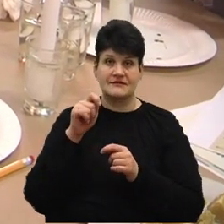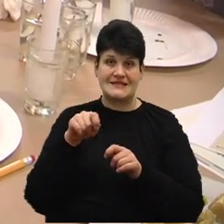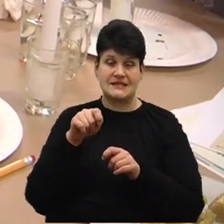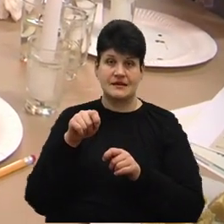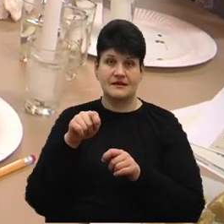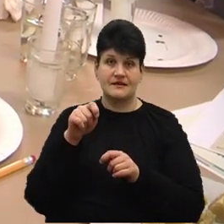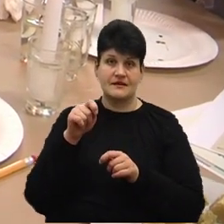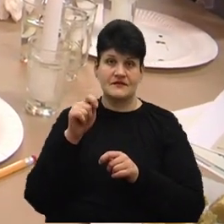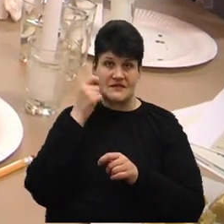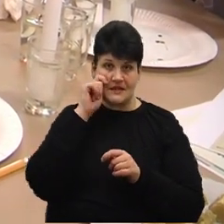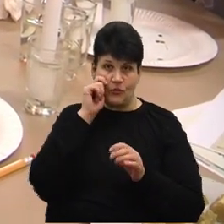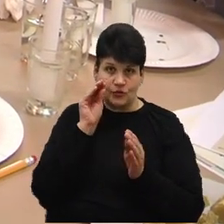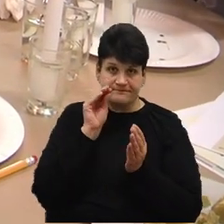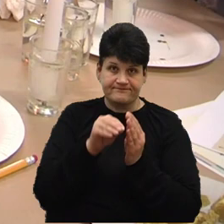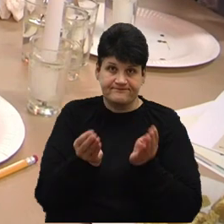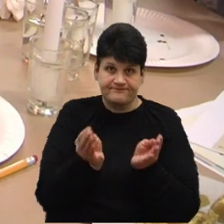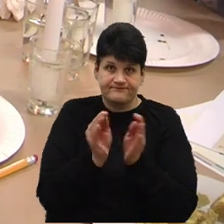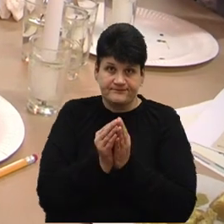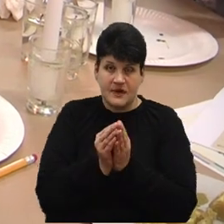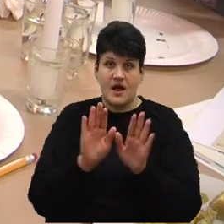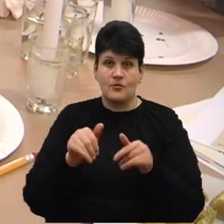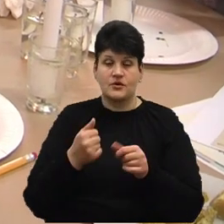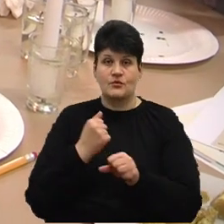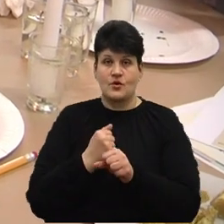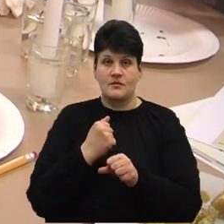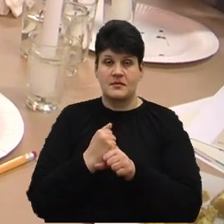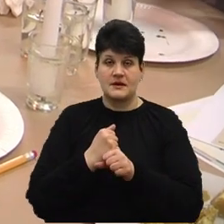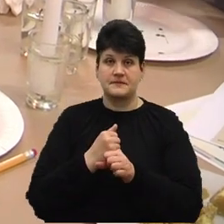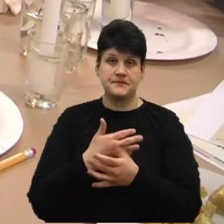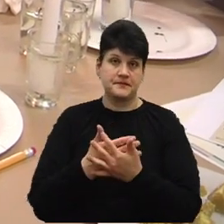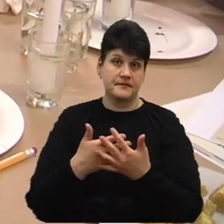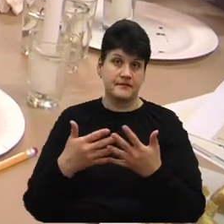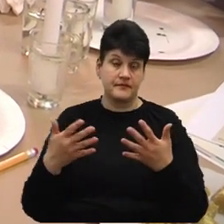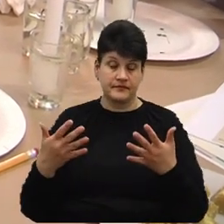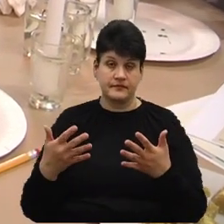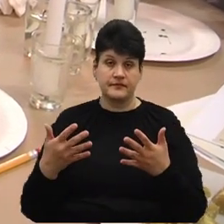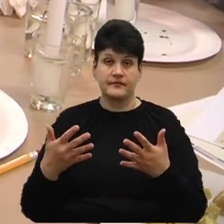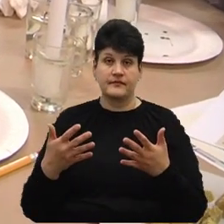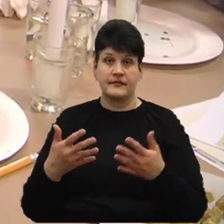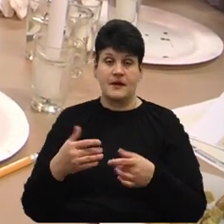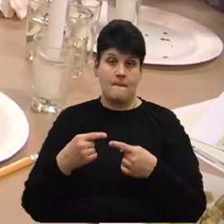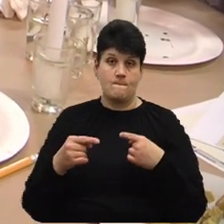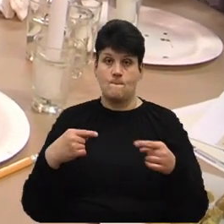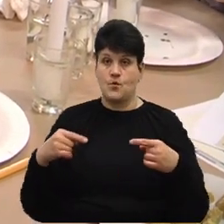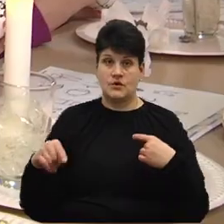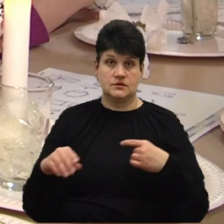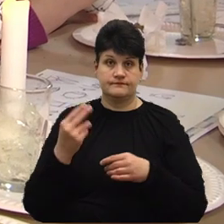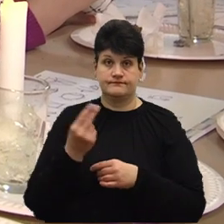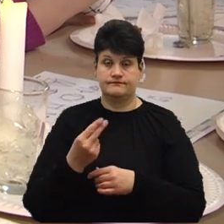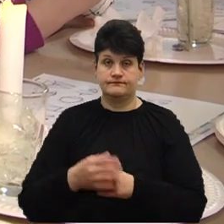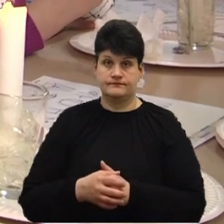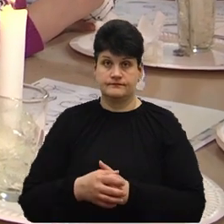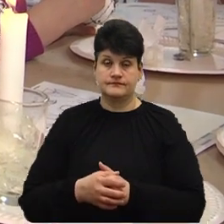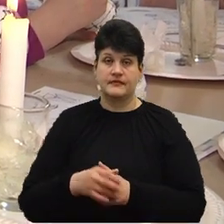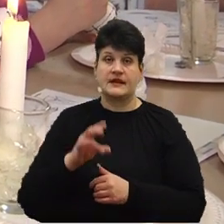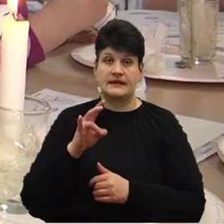зав'язували. Потім робили так, як мармурові, тут всякі різні такі, ну, по-різному розфарбовували.